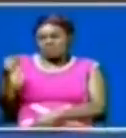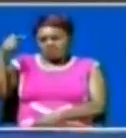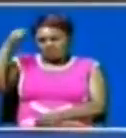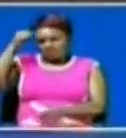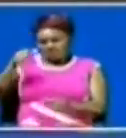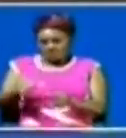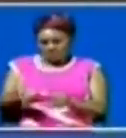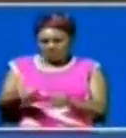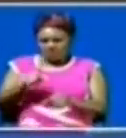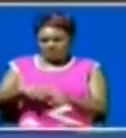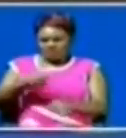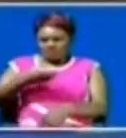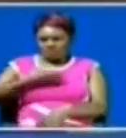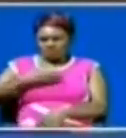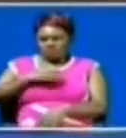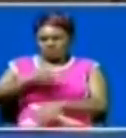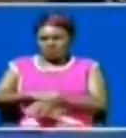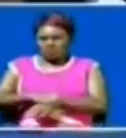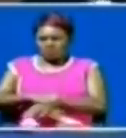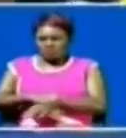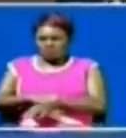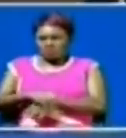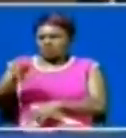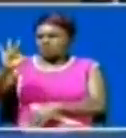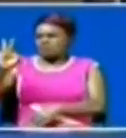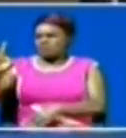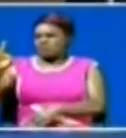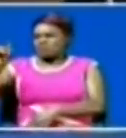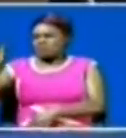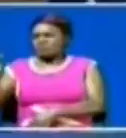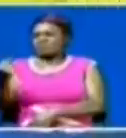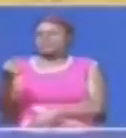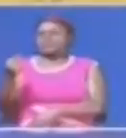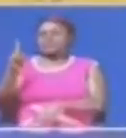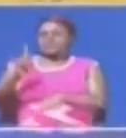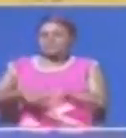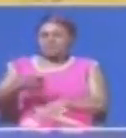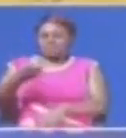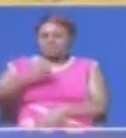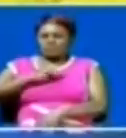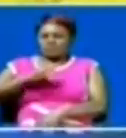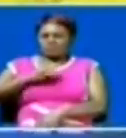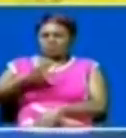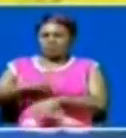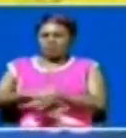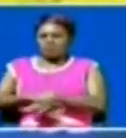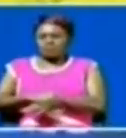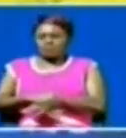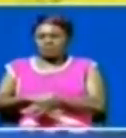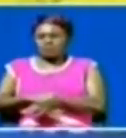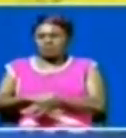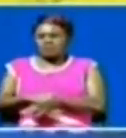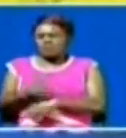Nakumbuka nilipokuwa kansula nilikuwa napata tu shilingi 3,000. Na nilipokuwa kansula nilikuwa napata